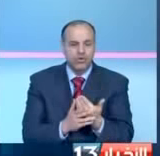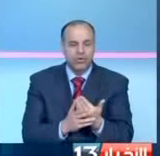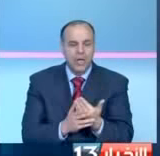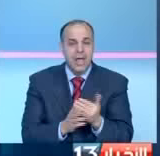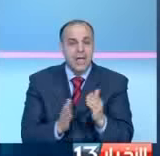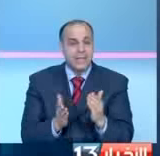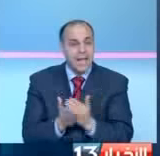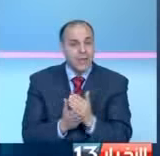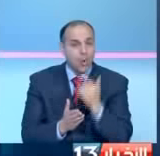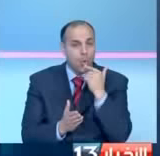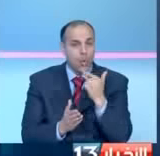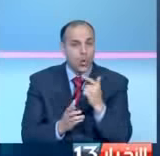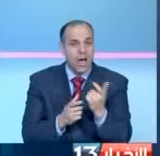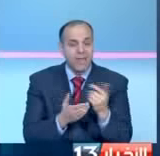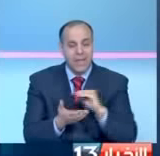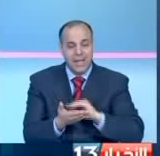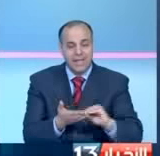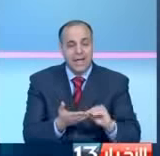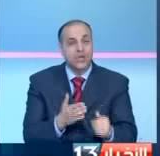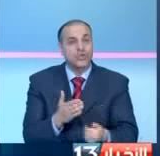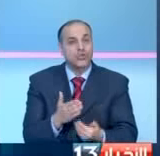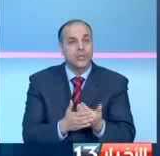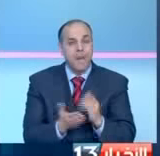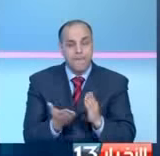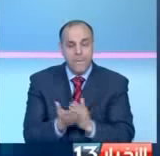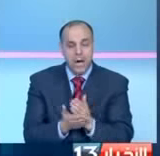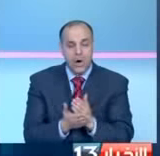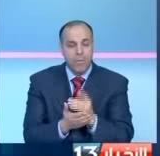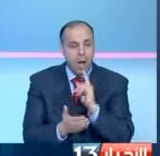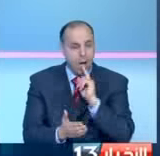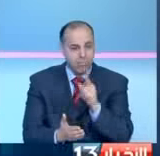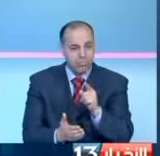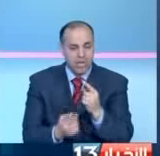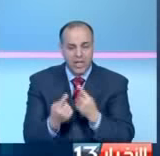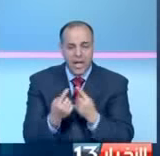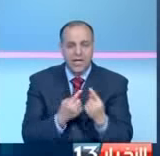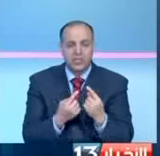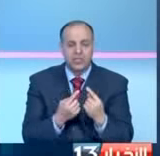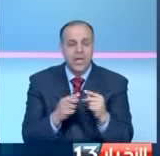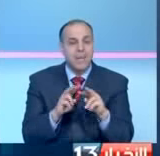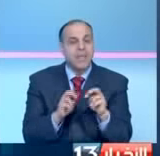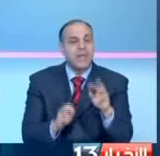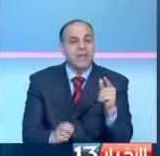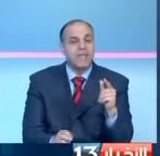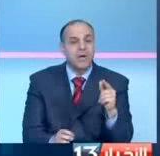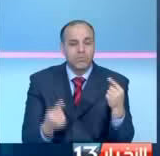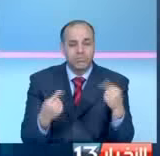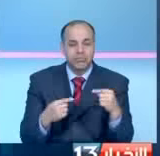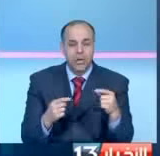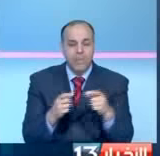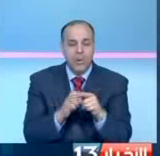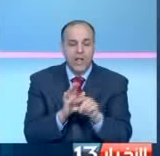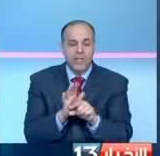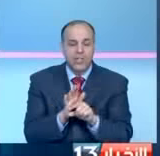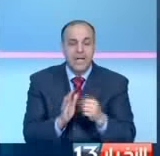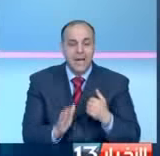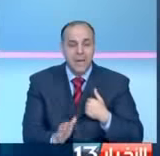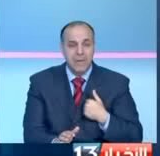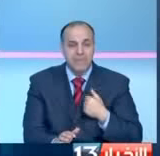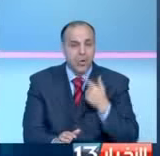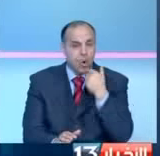تتشكل من خلال عرض إدارة ترامب مشروع قرار تنفيذي للنقاش يبحث كيفية التصدي لتنظيم داعش